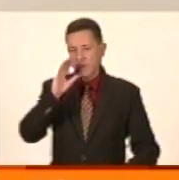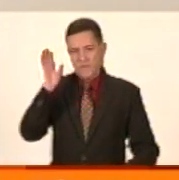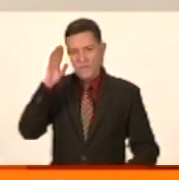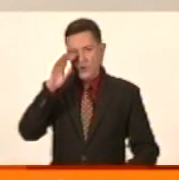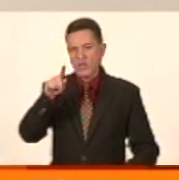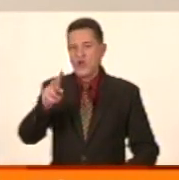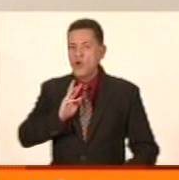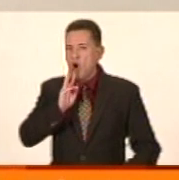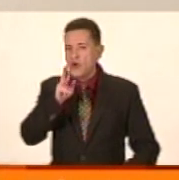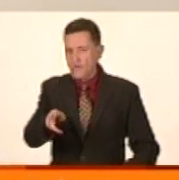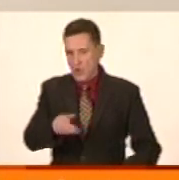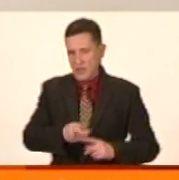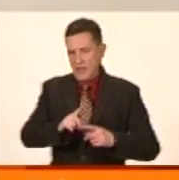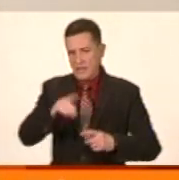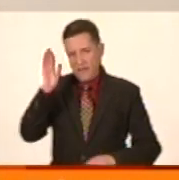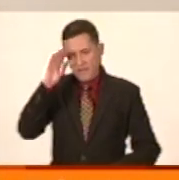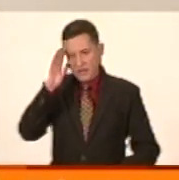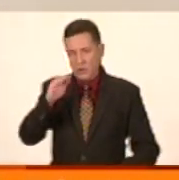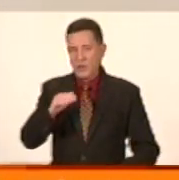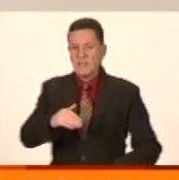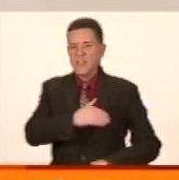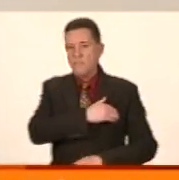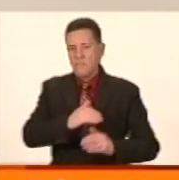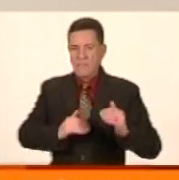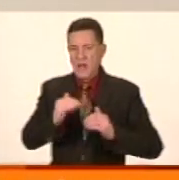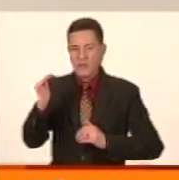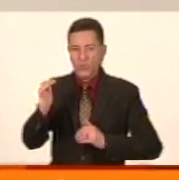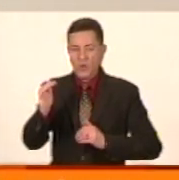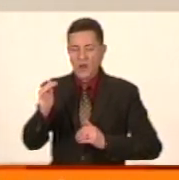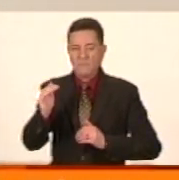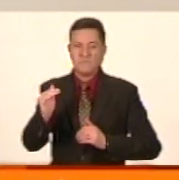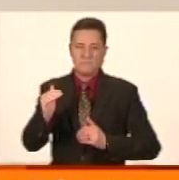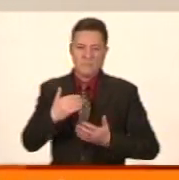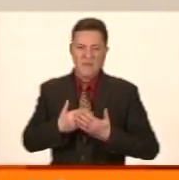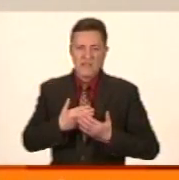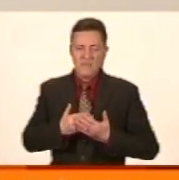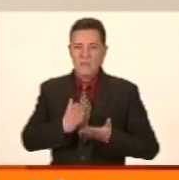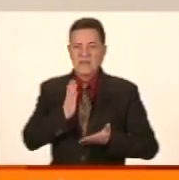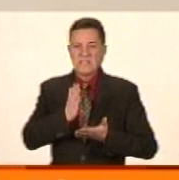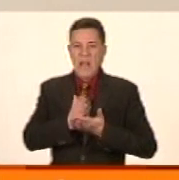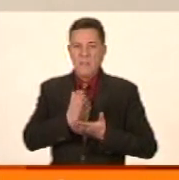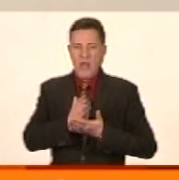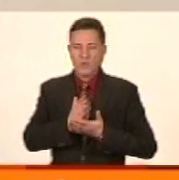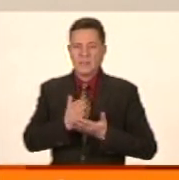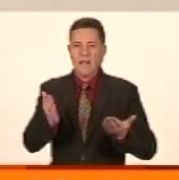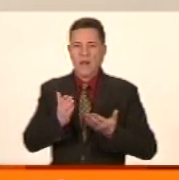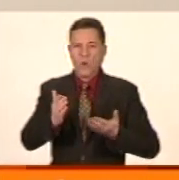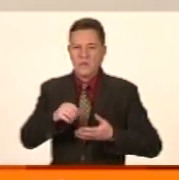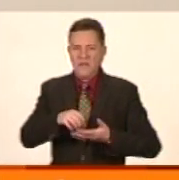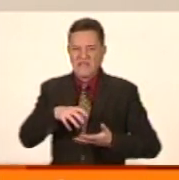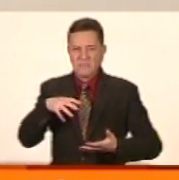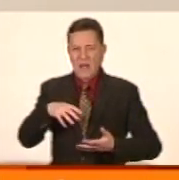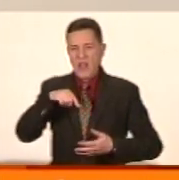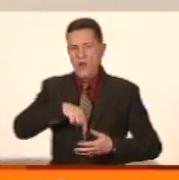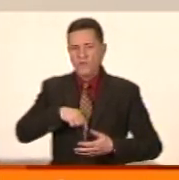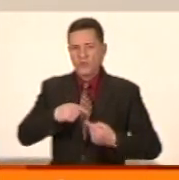Її рвет цією водою. У неї температура, по всій видимості, імеються... скажем так, какое-то воспаление внутренних